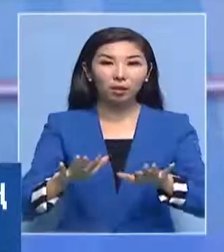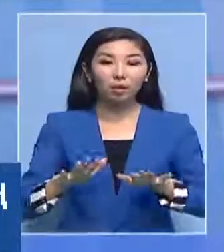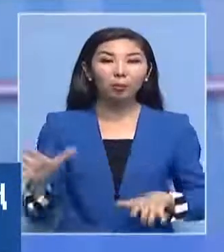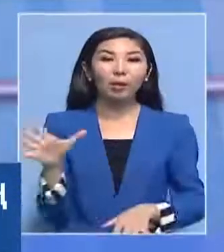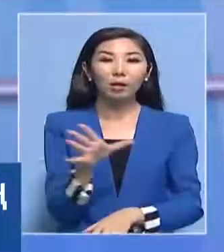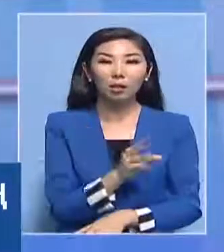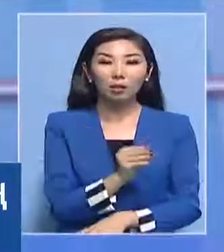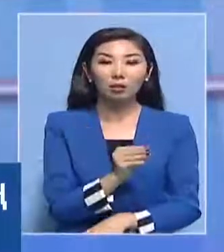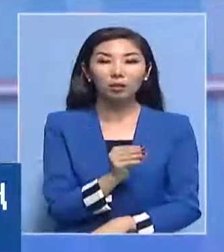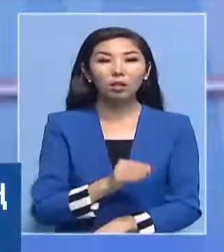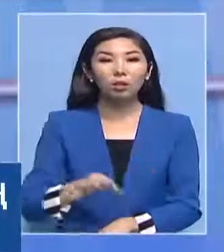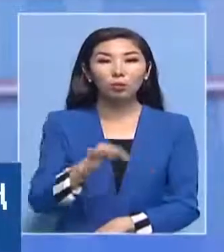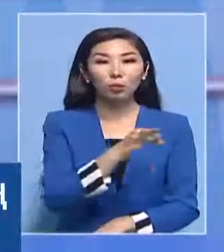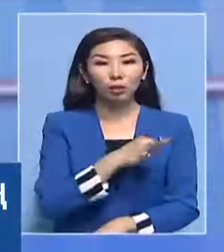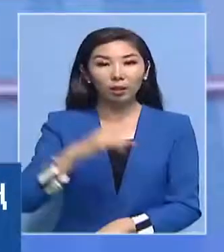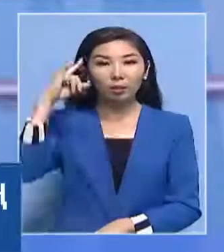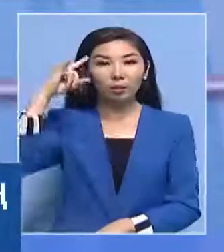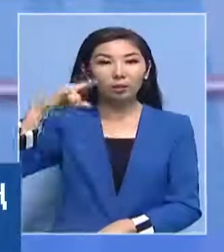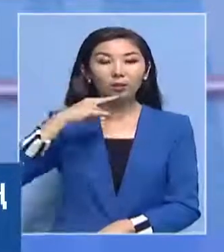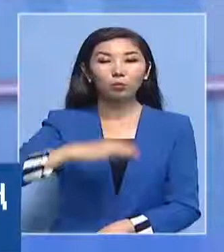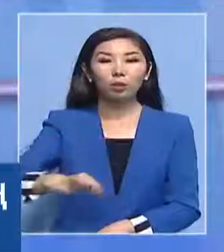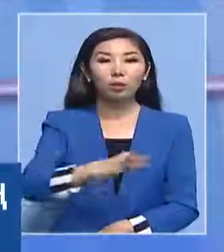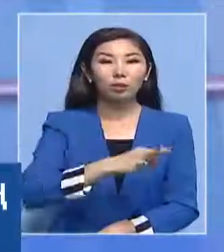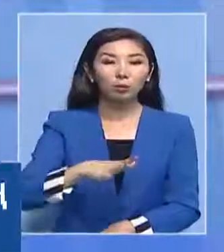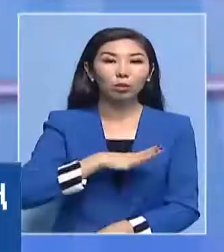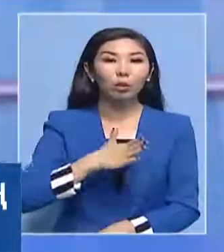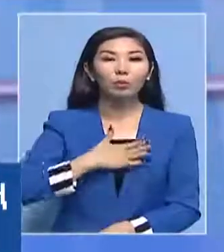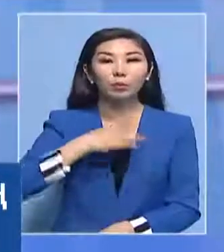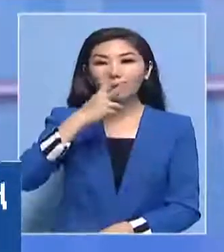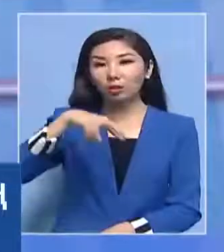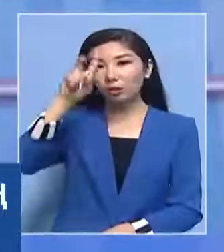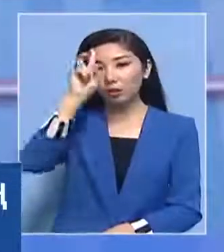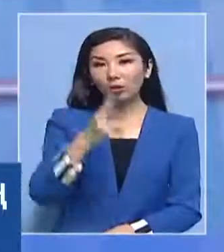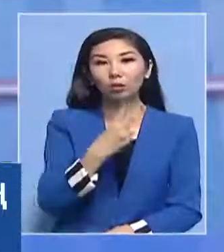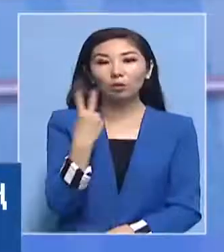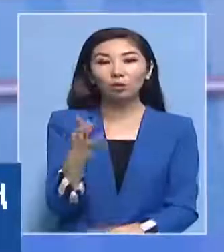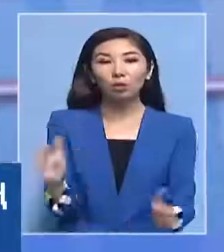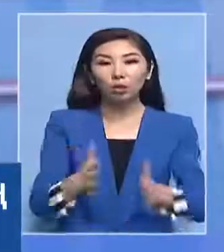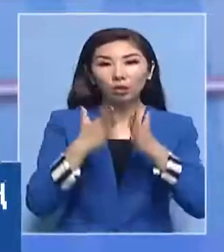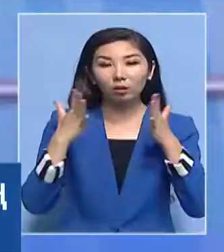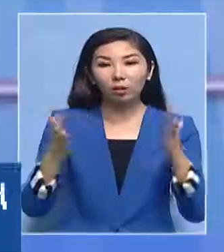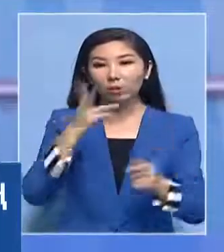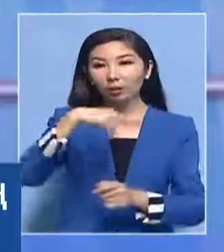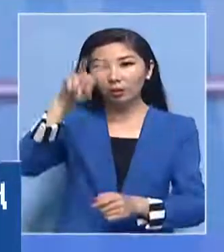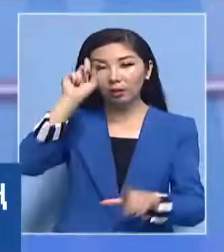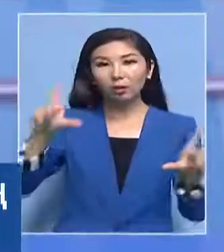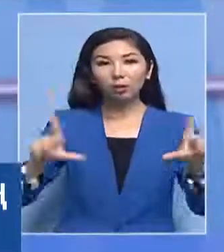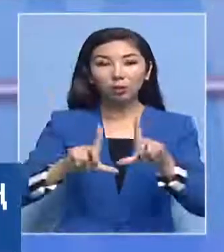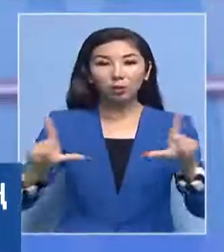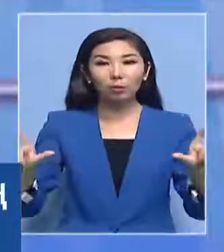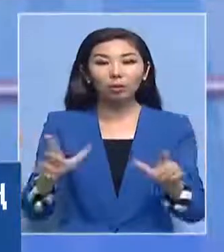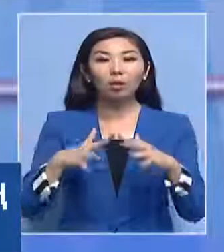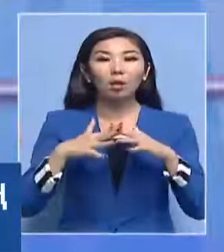бүкіл жаңағы Қазақстан Республикасында болды. Осы біздің елден де екі үлкен жаңағы мекеме,